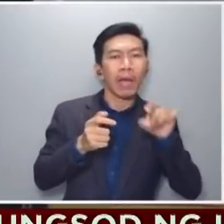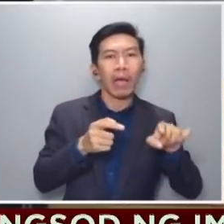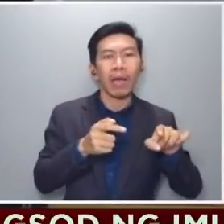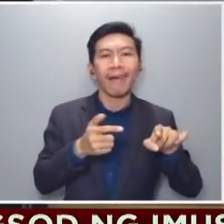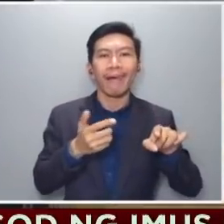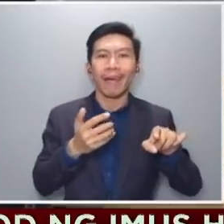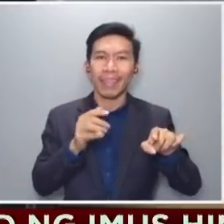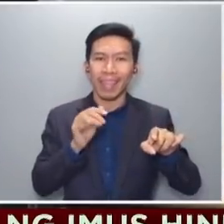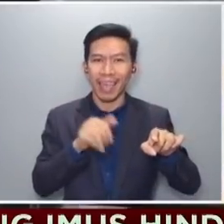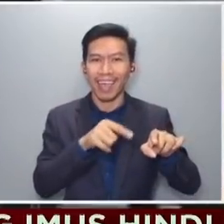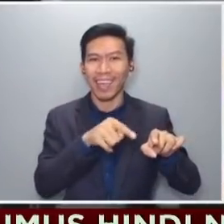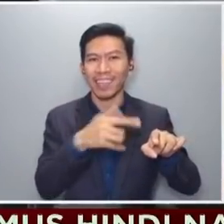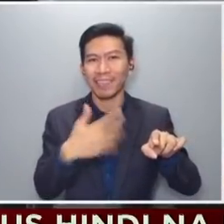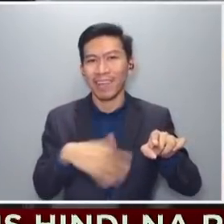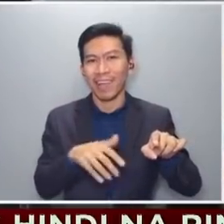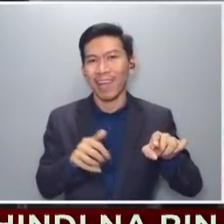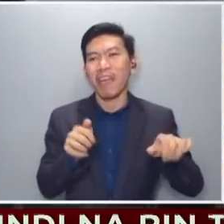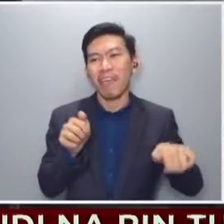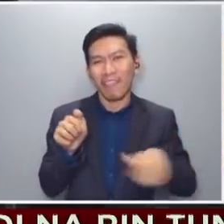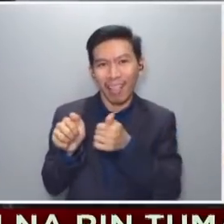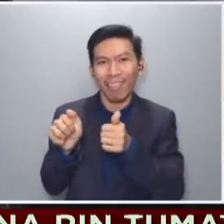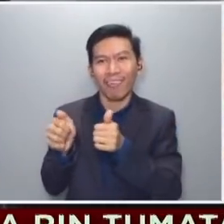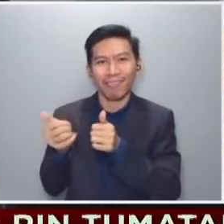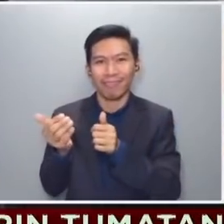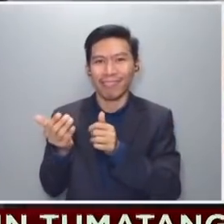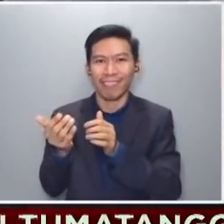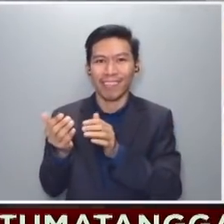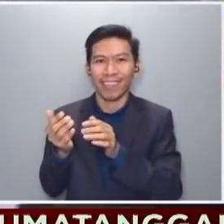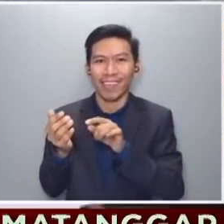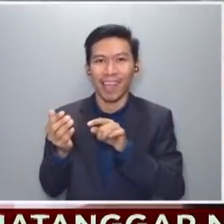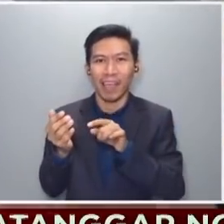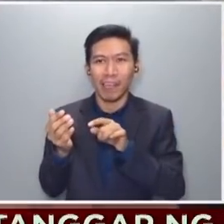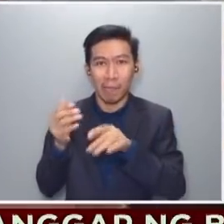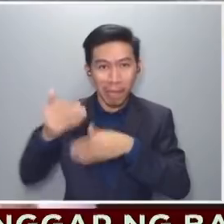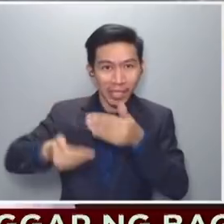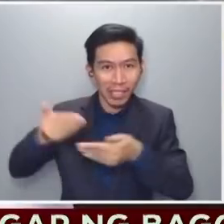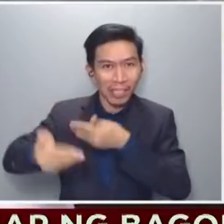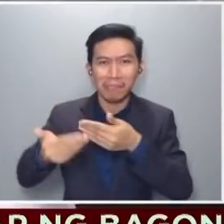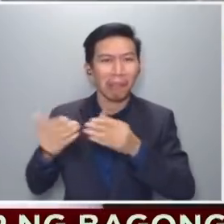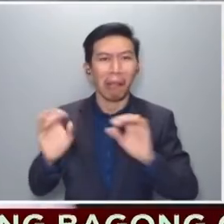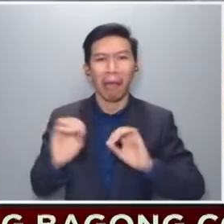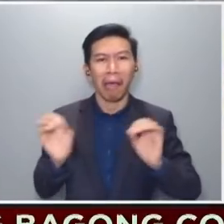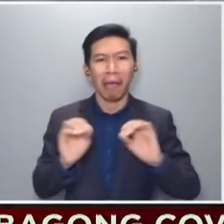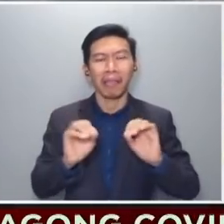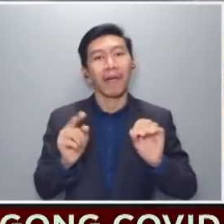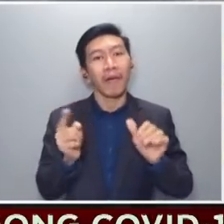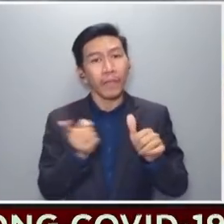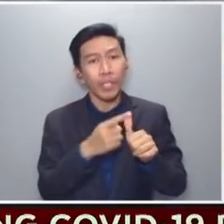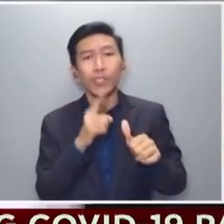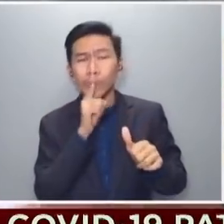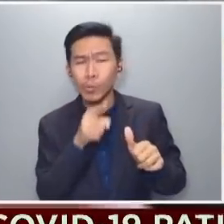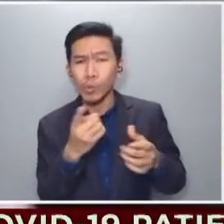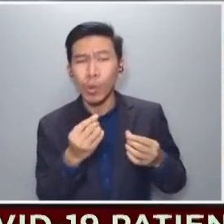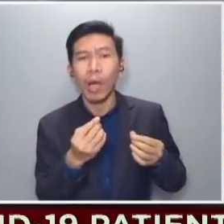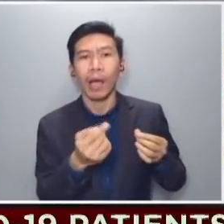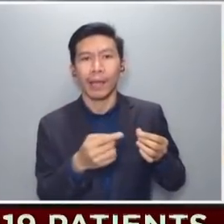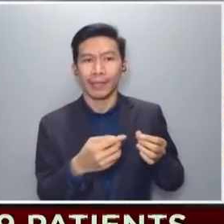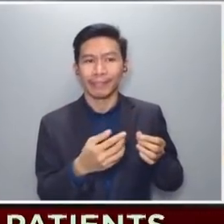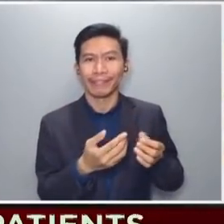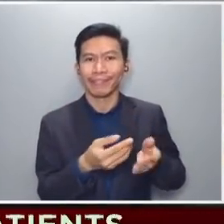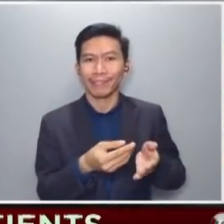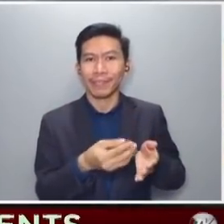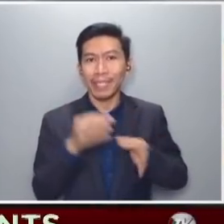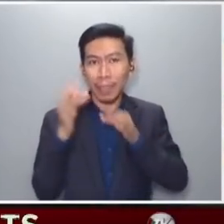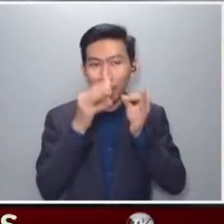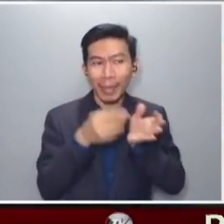na textbook by bust is hindi nakita dito. Yung papakita mo muna yung item, papakita mo yung pera, tsaka muhulihin,